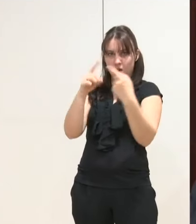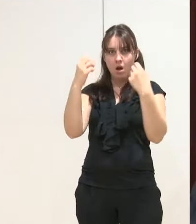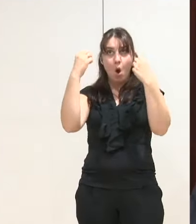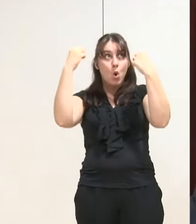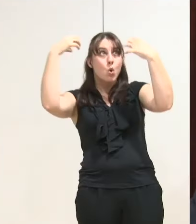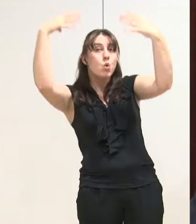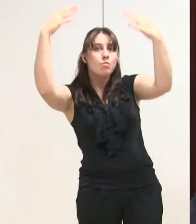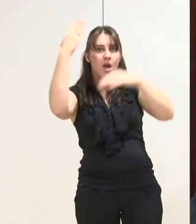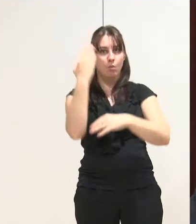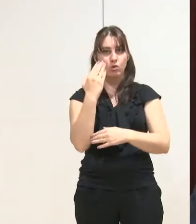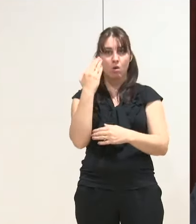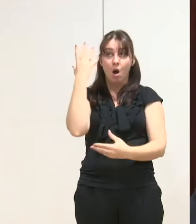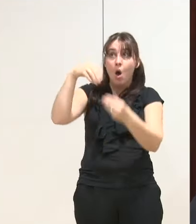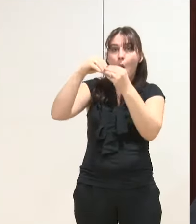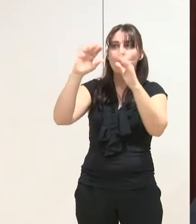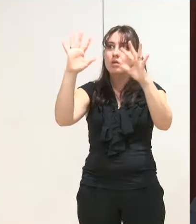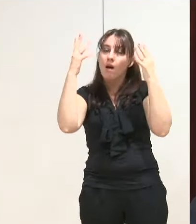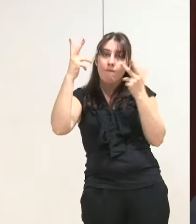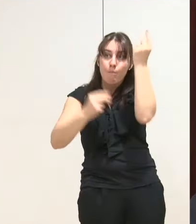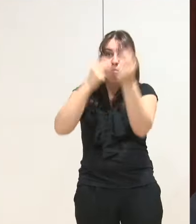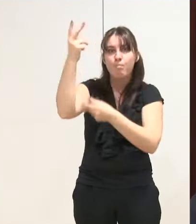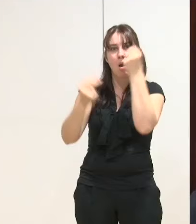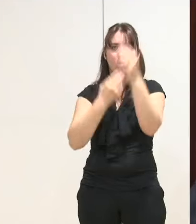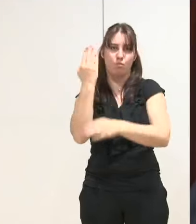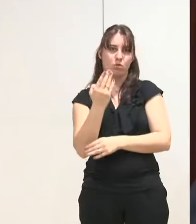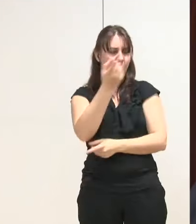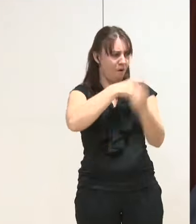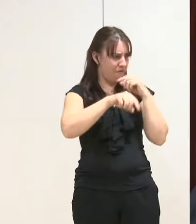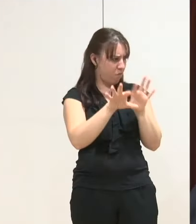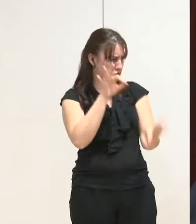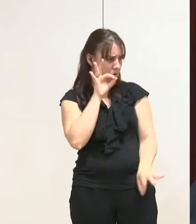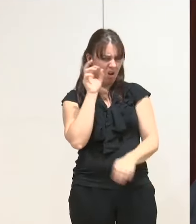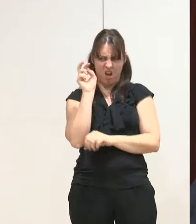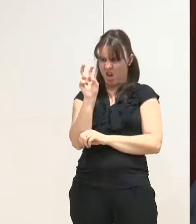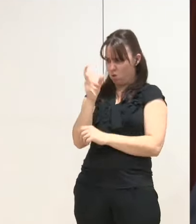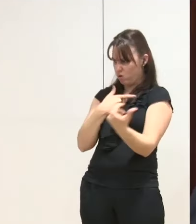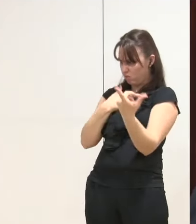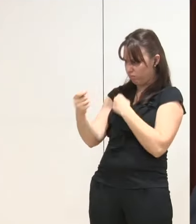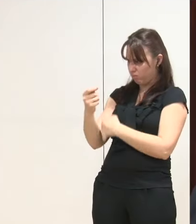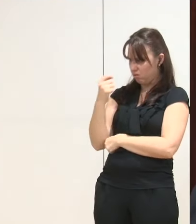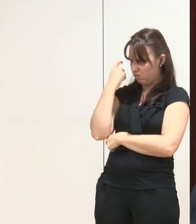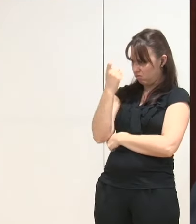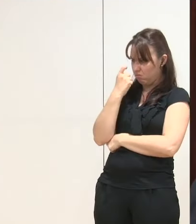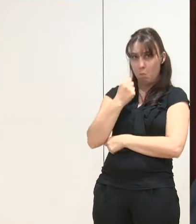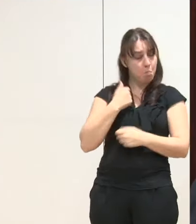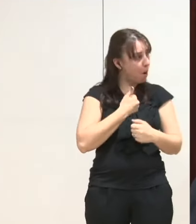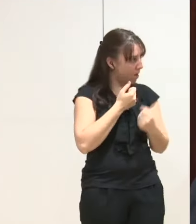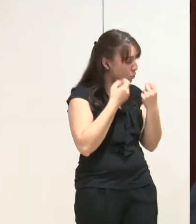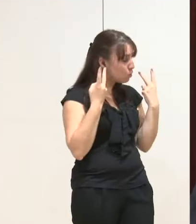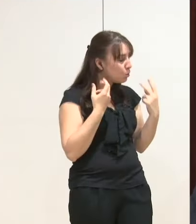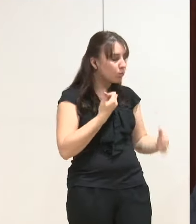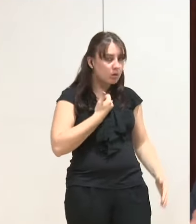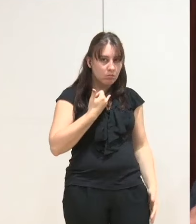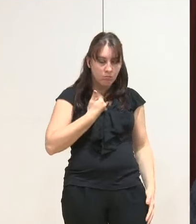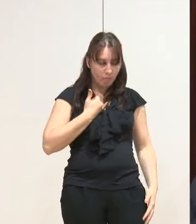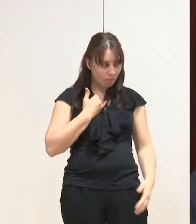et qui a de la verdure et le choix que vous avez fait est un nonsens écologique et je suis très étonné que vous l'EZ fait hein euh qui en